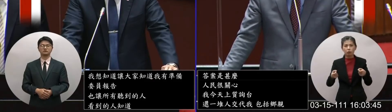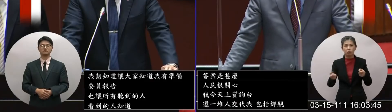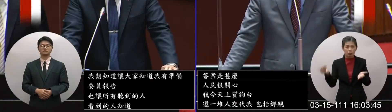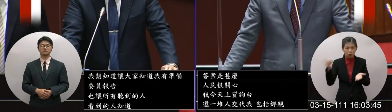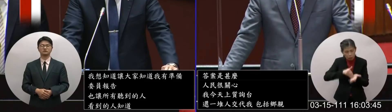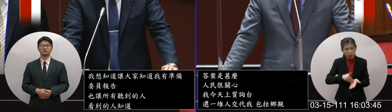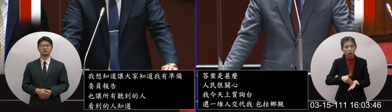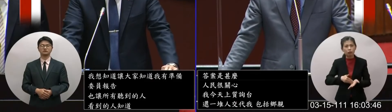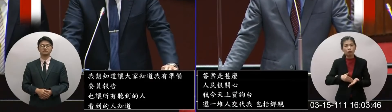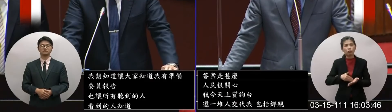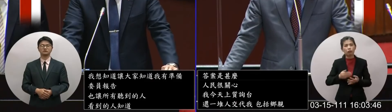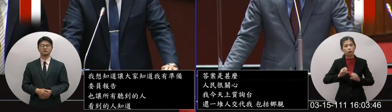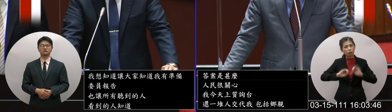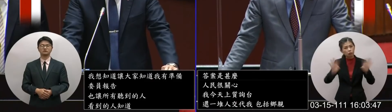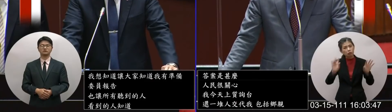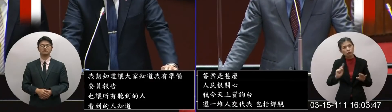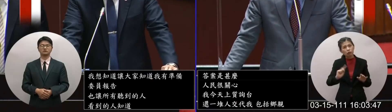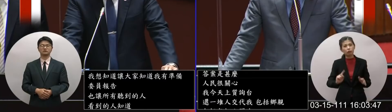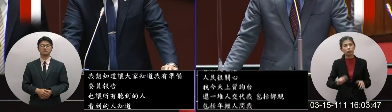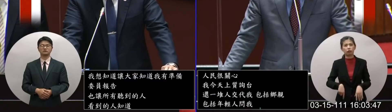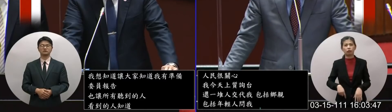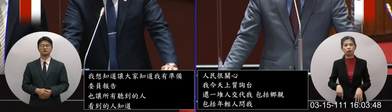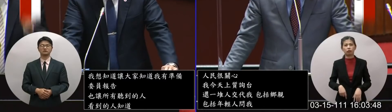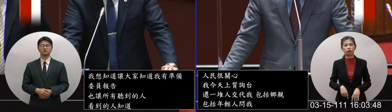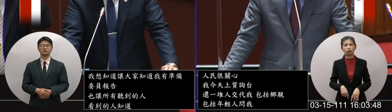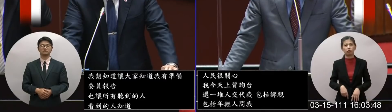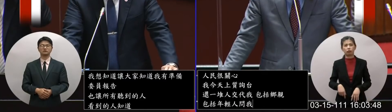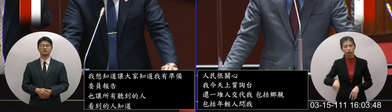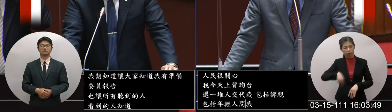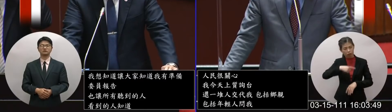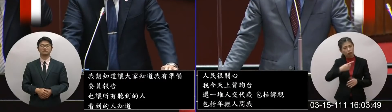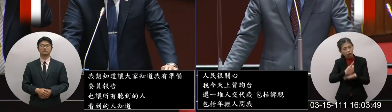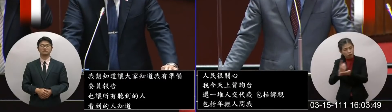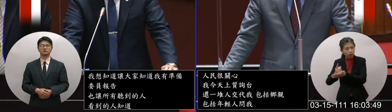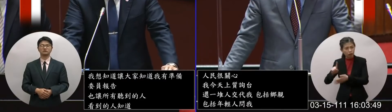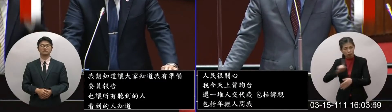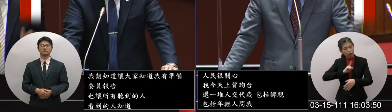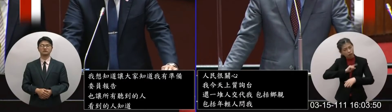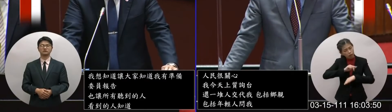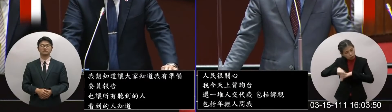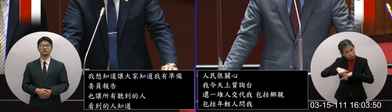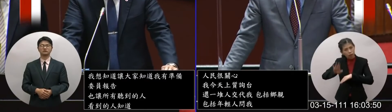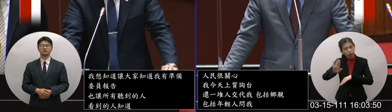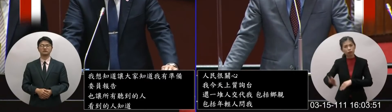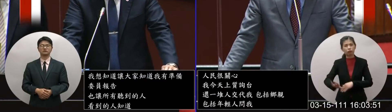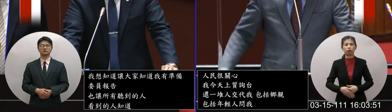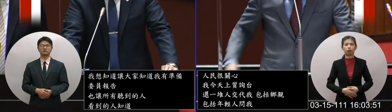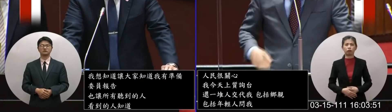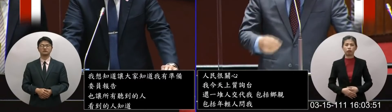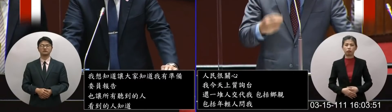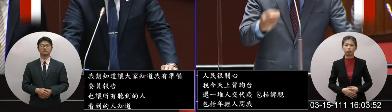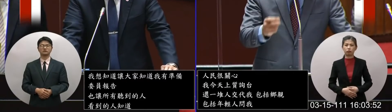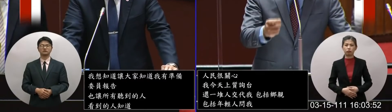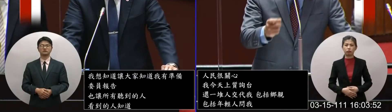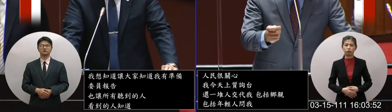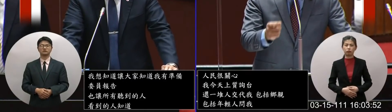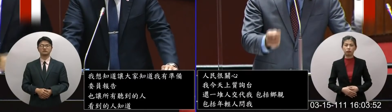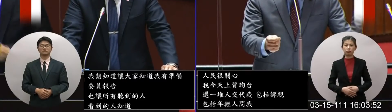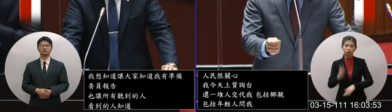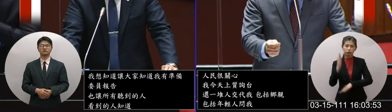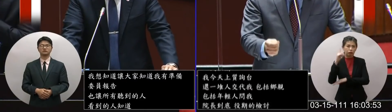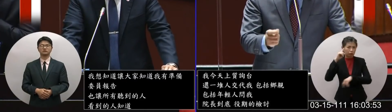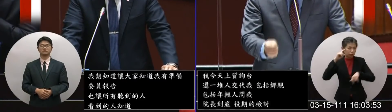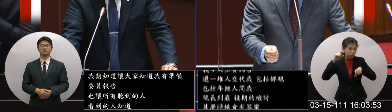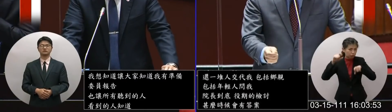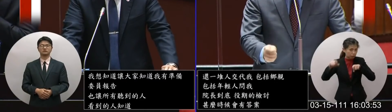案啊？大家总是要做他自己的相关的准备跟规划吧，这就是你一个政策